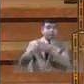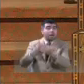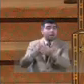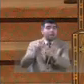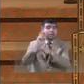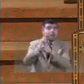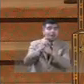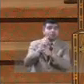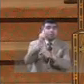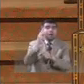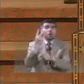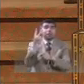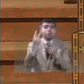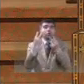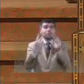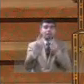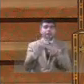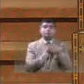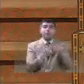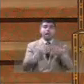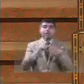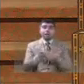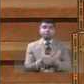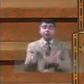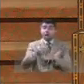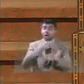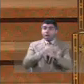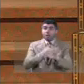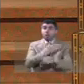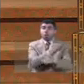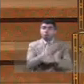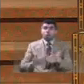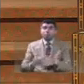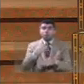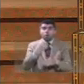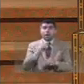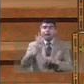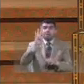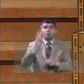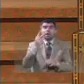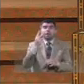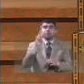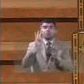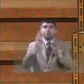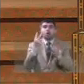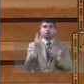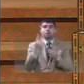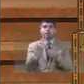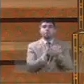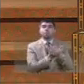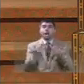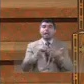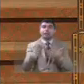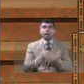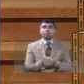المقترضة إلى 122 مليار درهم. لقد كانت المديونية قبل هذه الحكومة في حدود 428 مليار درهم،